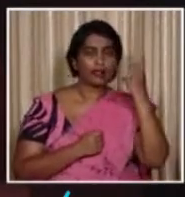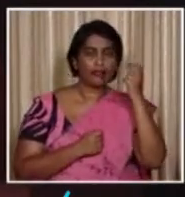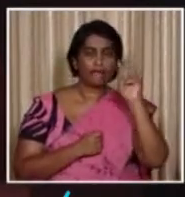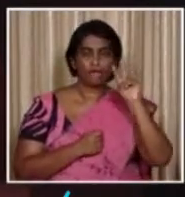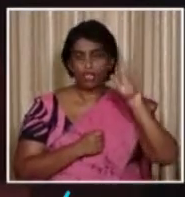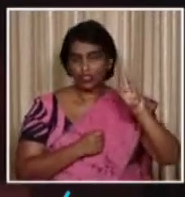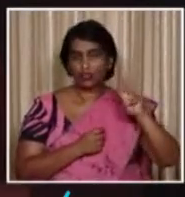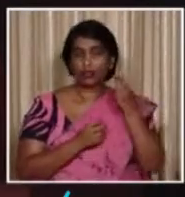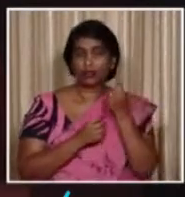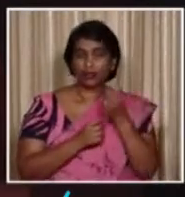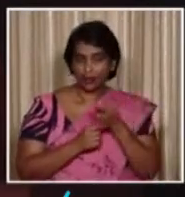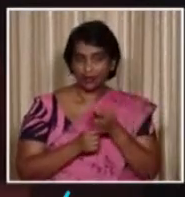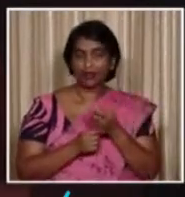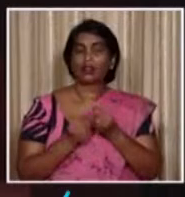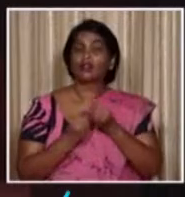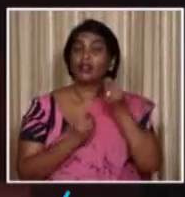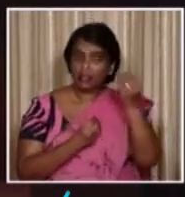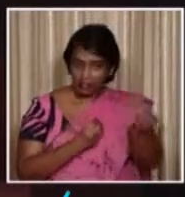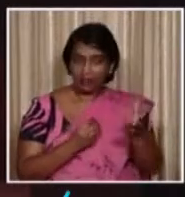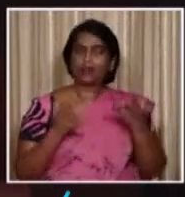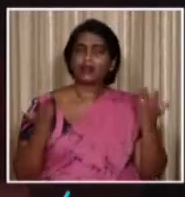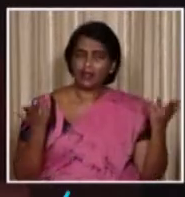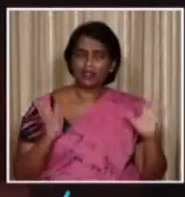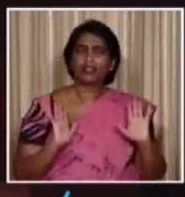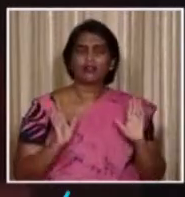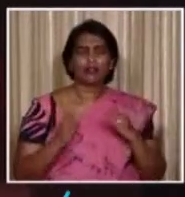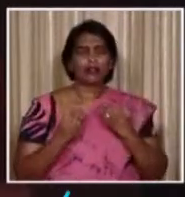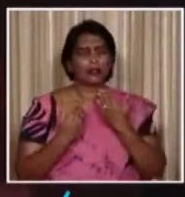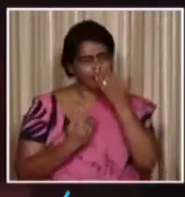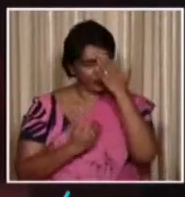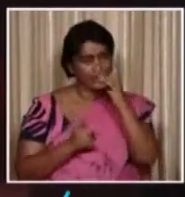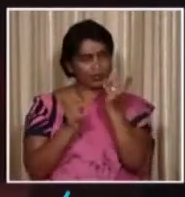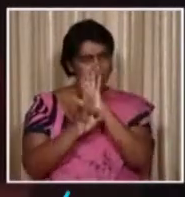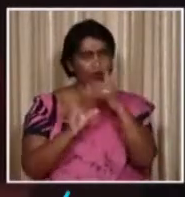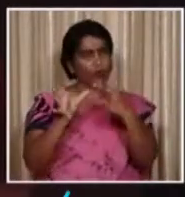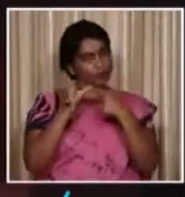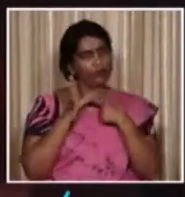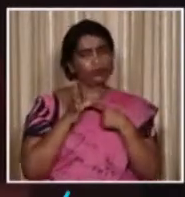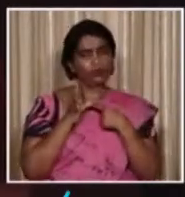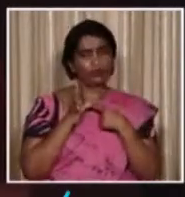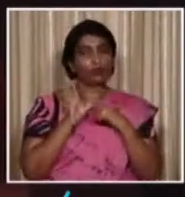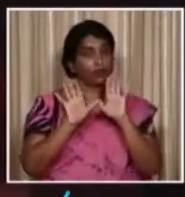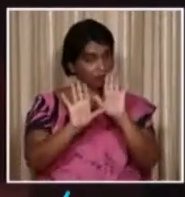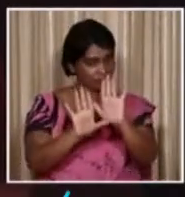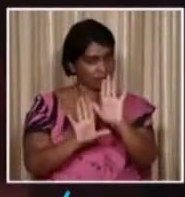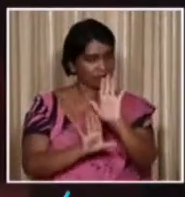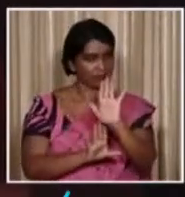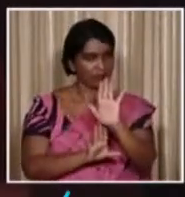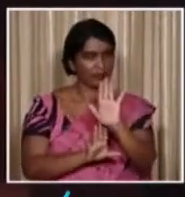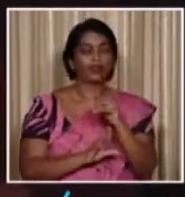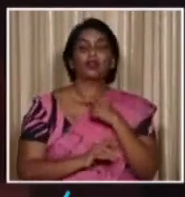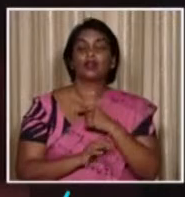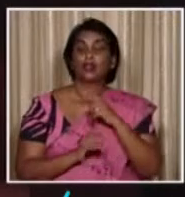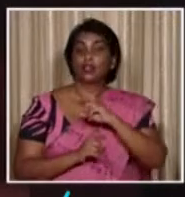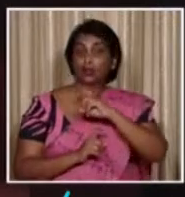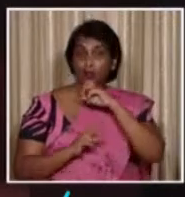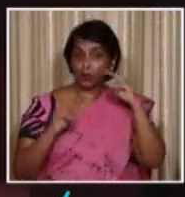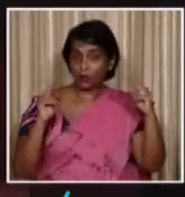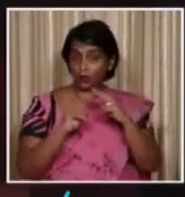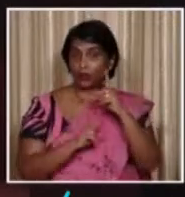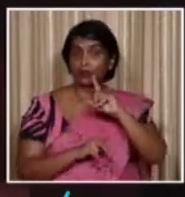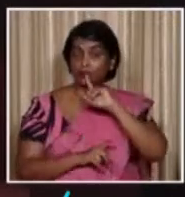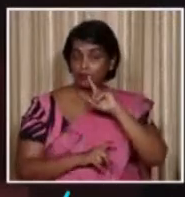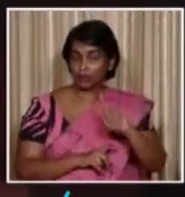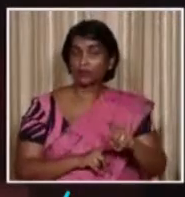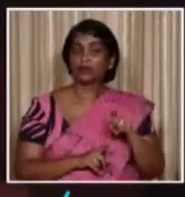0.68 2023 ප්‍රතිපාදනය ලබා දෙනවද නැද්ද ඒකට කරුණාකරලා ඍජු පිළිතුරක් ලබා දෙන්න. ඒ වගේම නෑ නේ පොඩ්ඩේ ඉන්න. ශ්‍රේෂ්ඨාධිකරණයේ ලබා